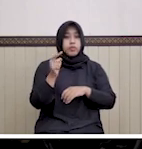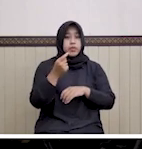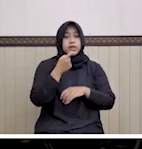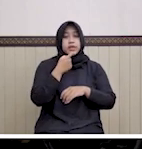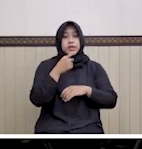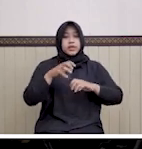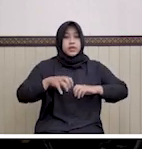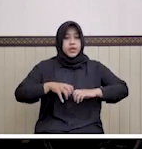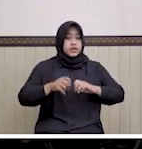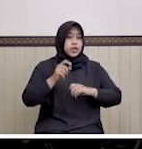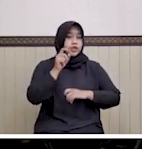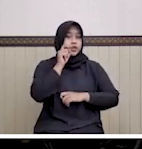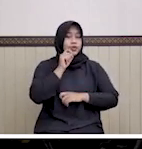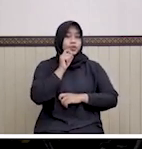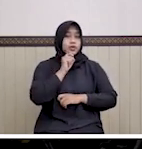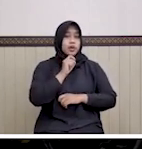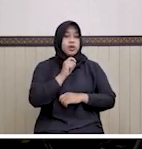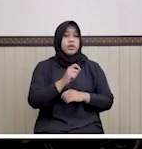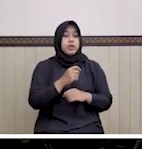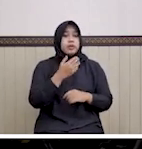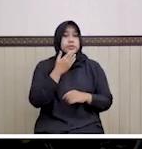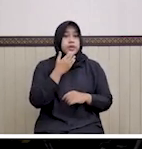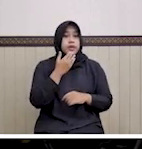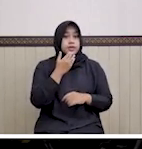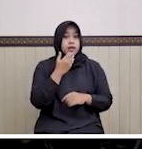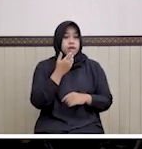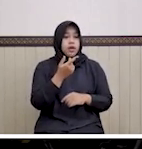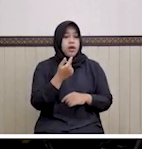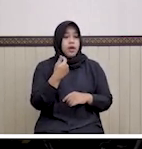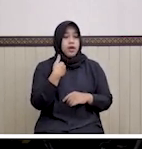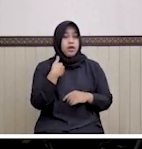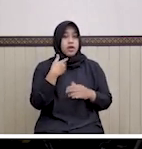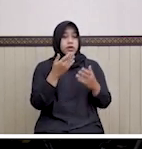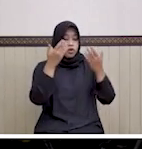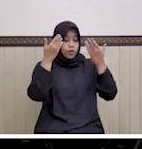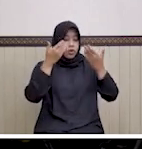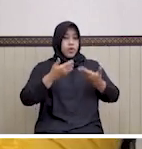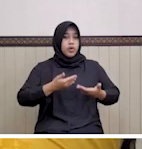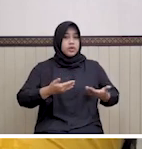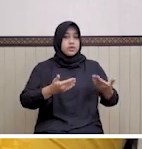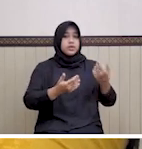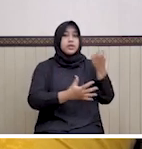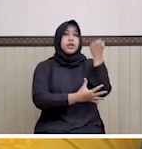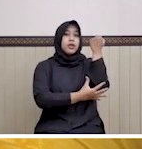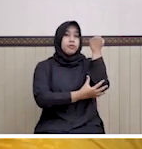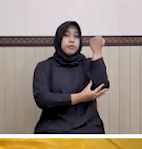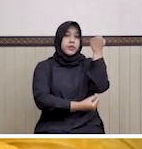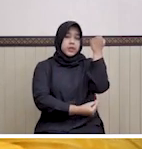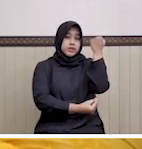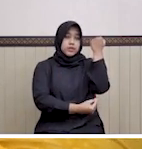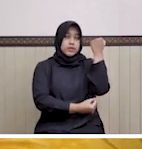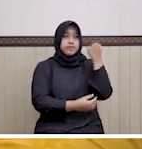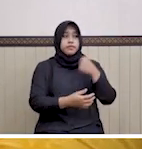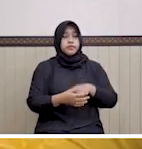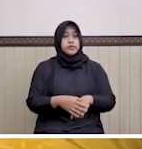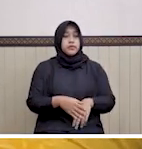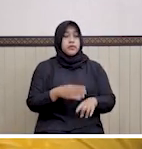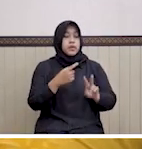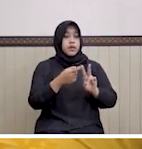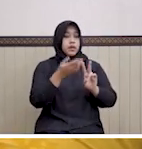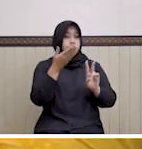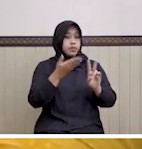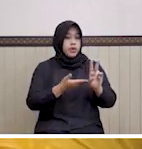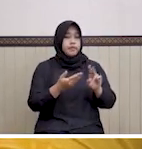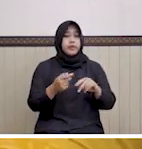seksual itu mayoritas berada pada kondisi yang miskin pertama yang kedua